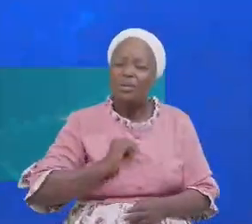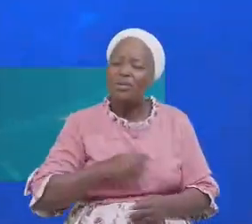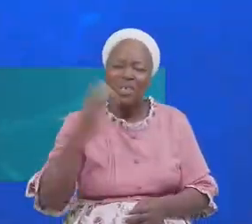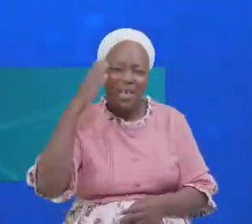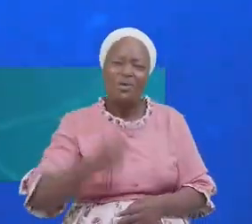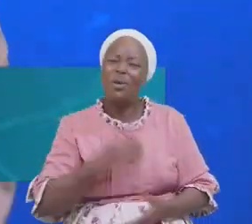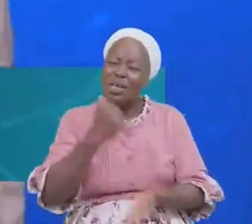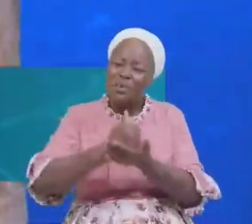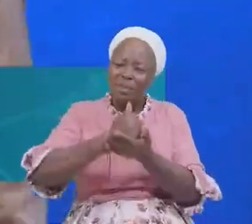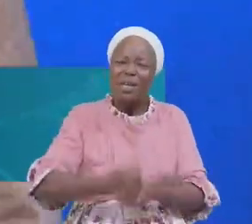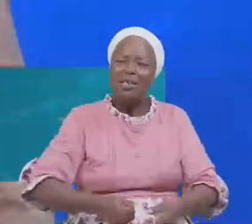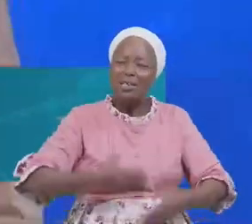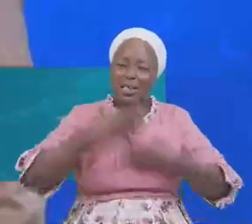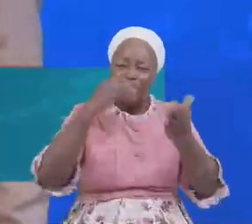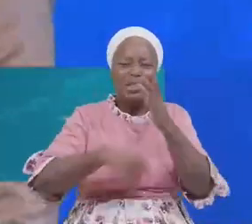amen.